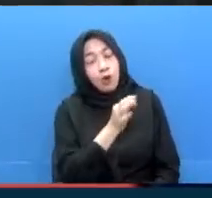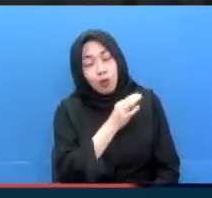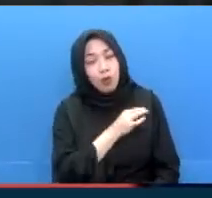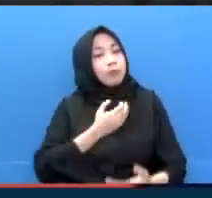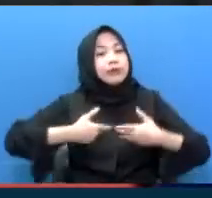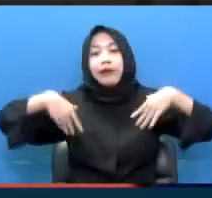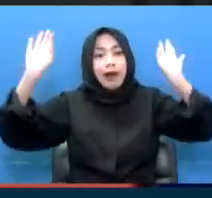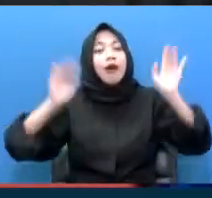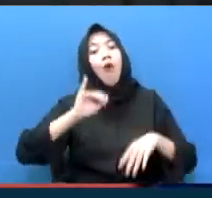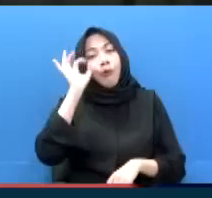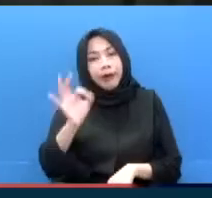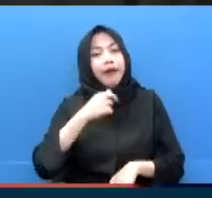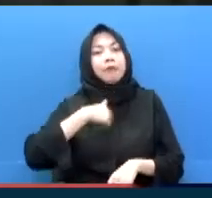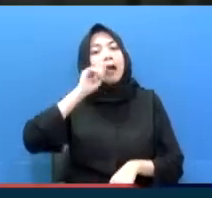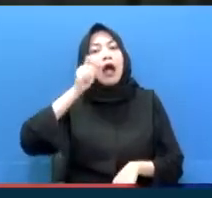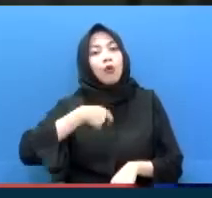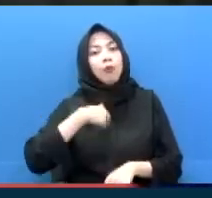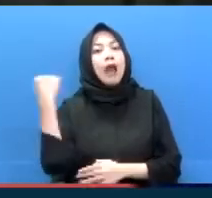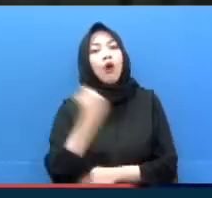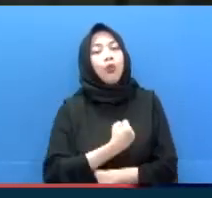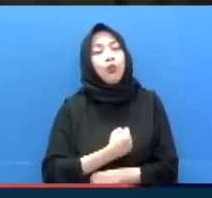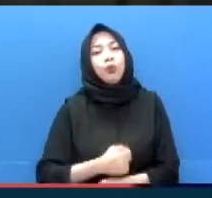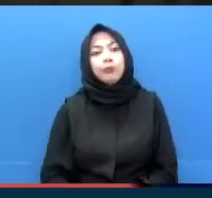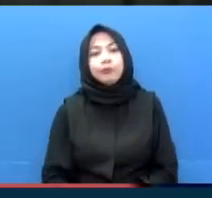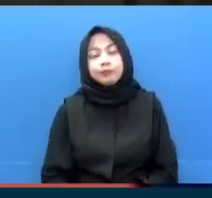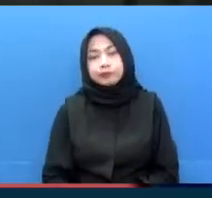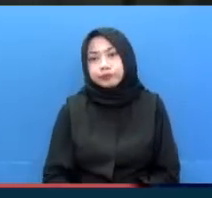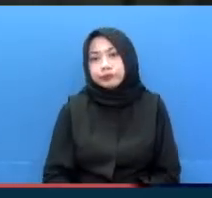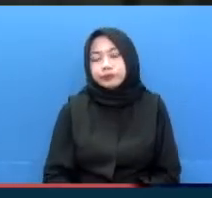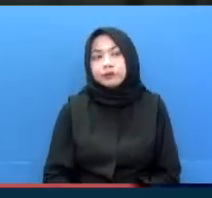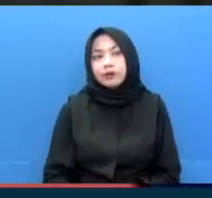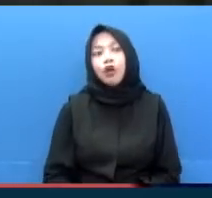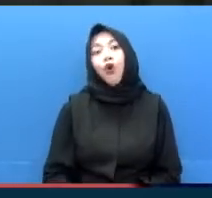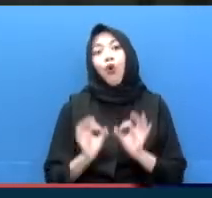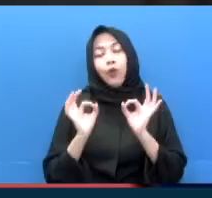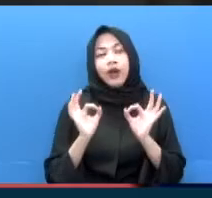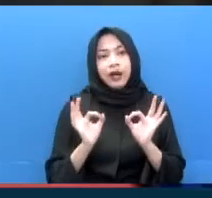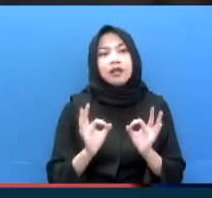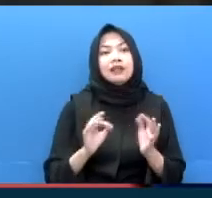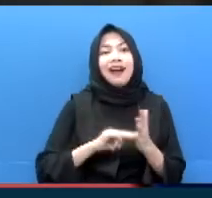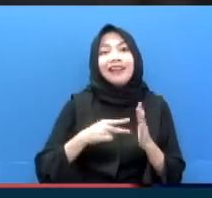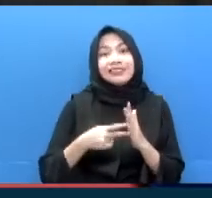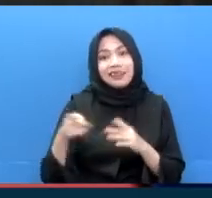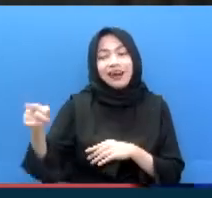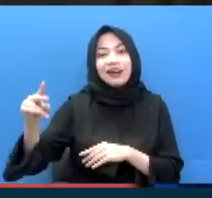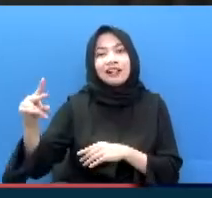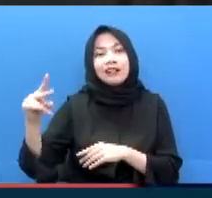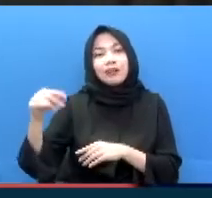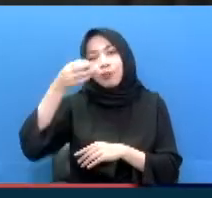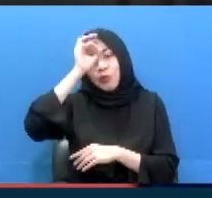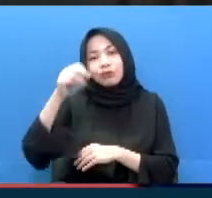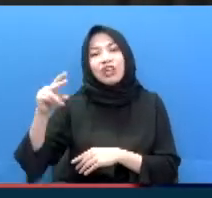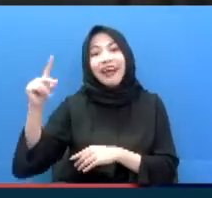harus mengakui isi bapi itu ya dalam arti bahwa menurut anda I Rudiana juga